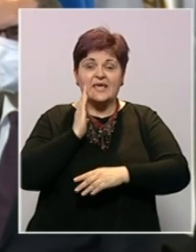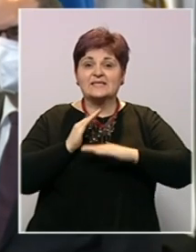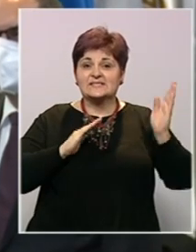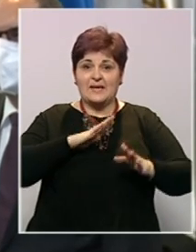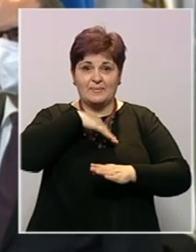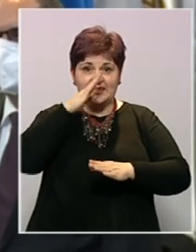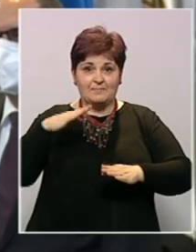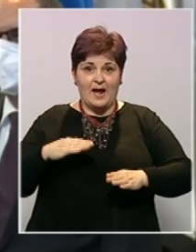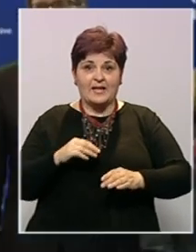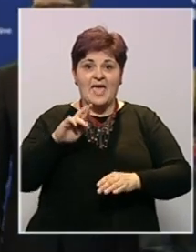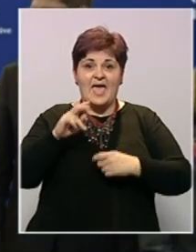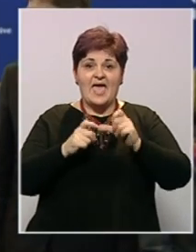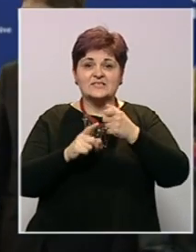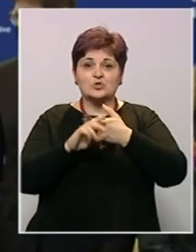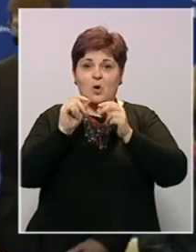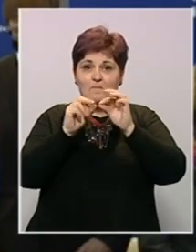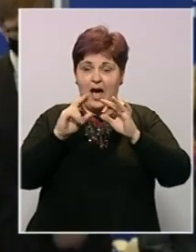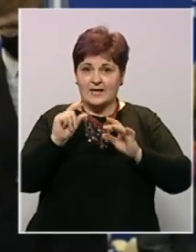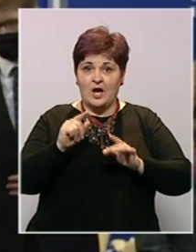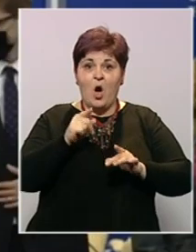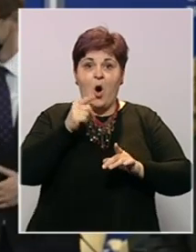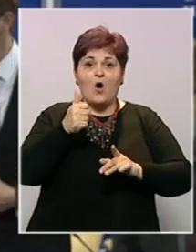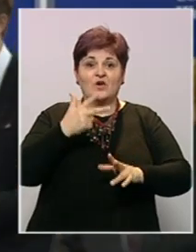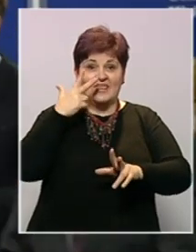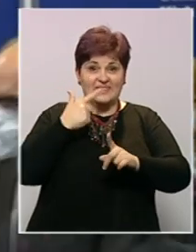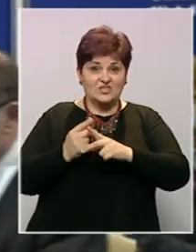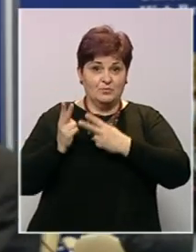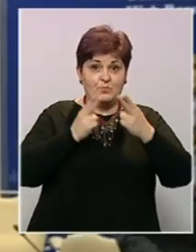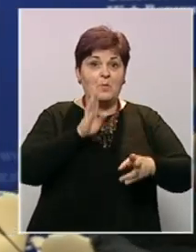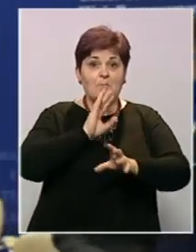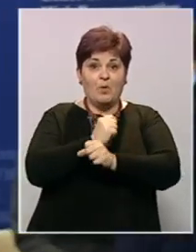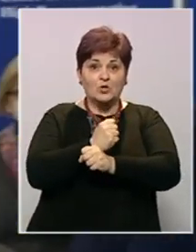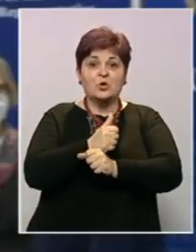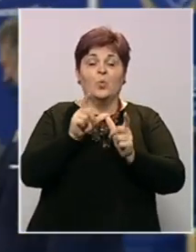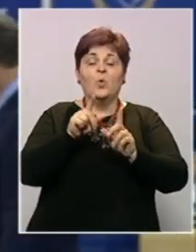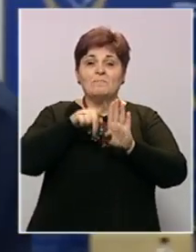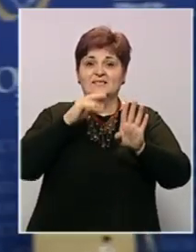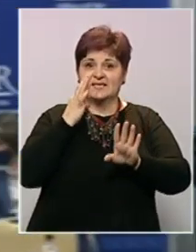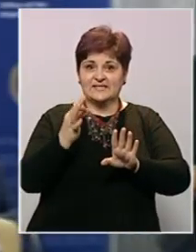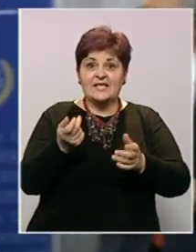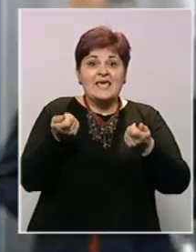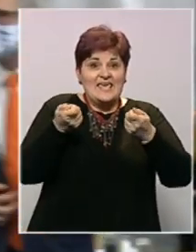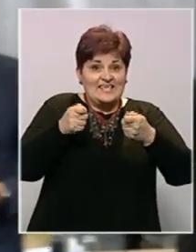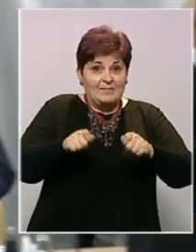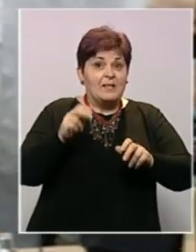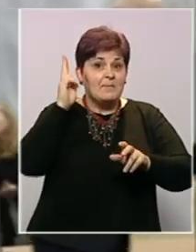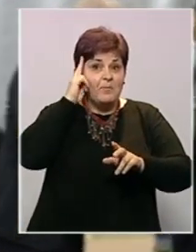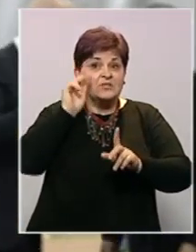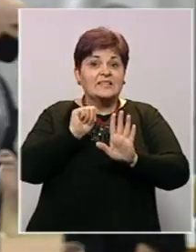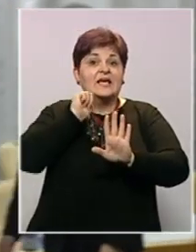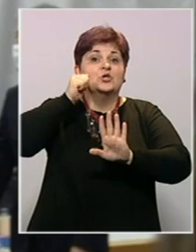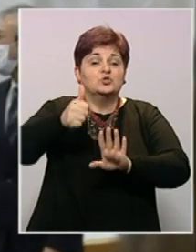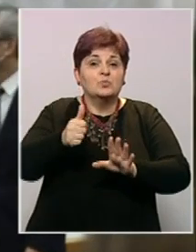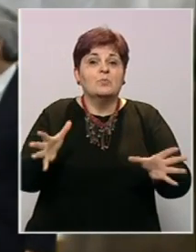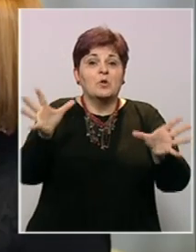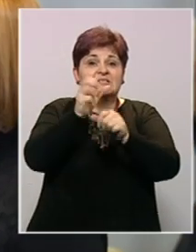američkih država za Zapadni Balkan Gabriel Escobar. Ovo je njegov treći posjet Bosni i Hercegovini u mjesec dana. Zaključci će biti poznati tek